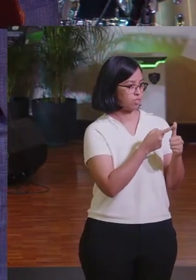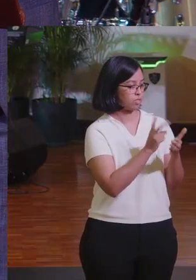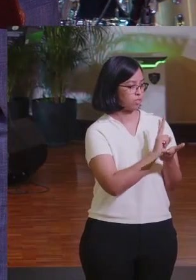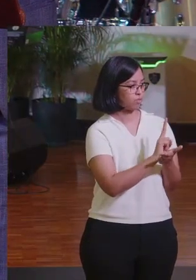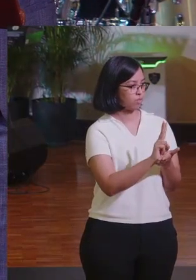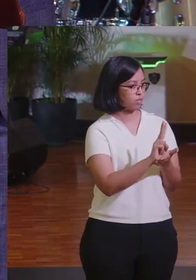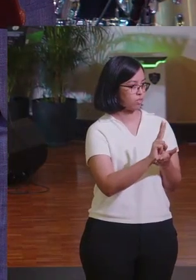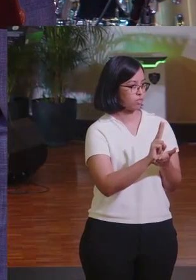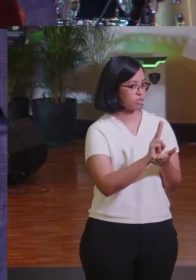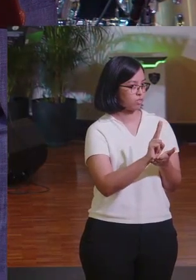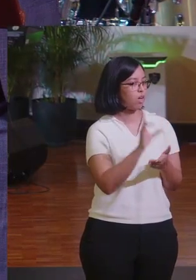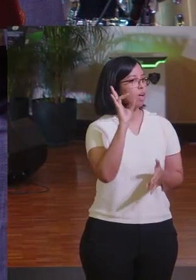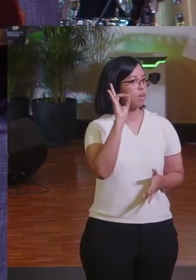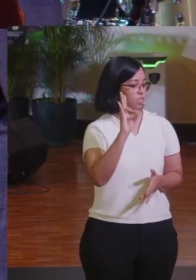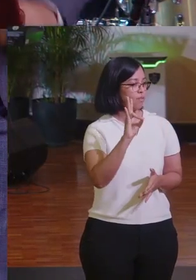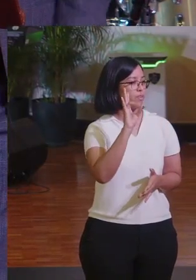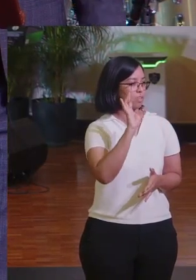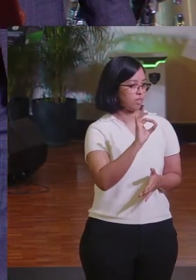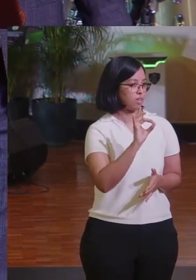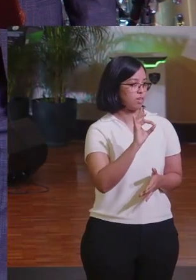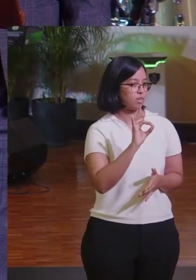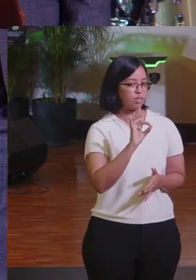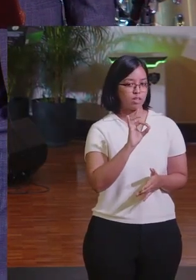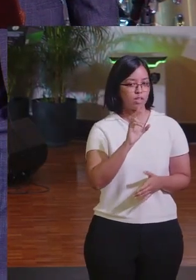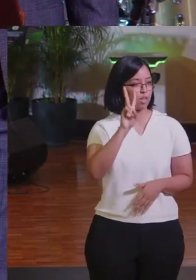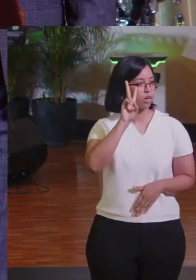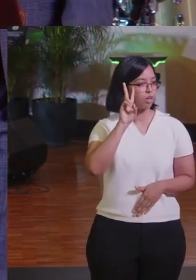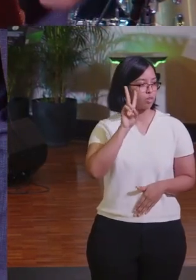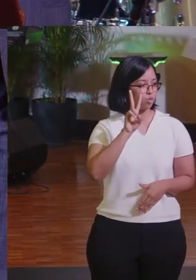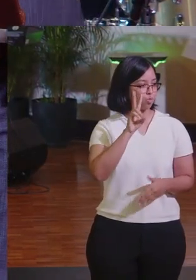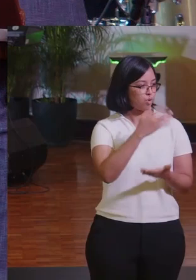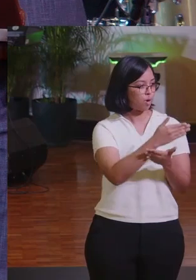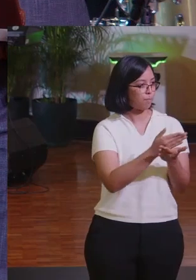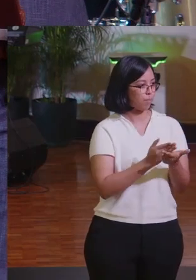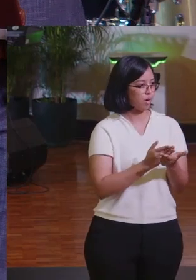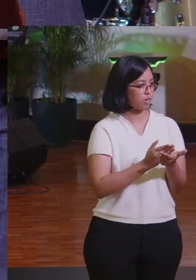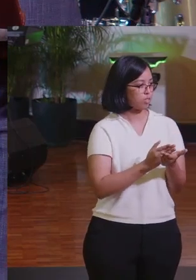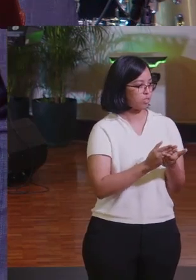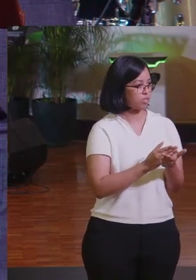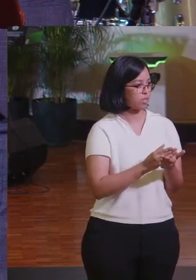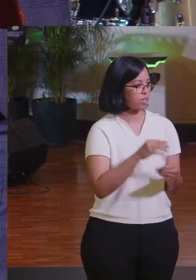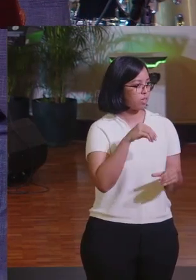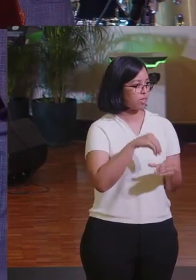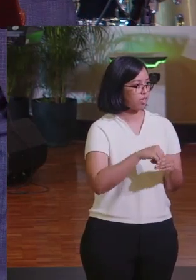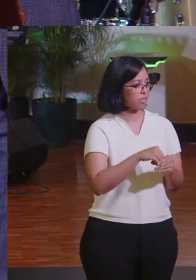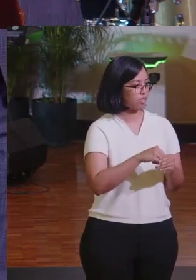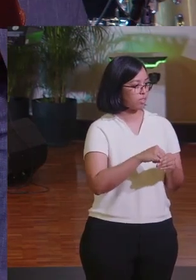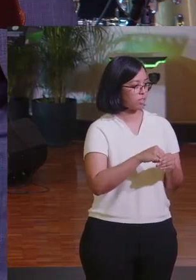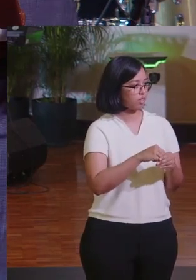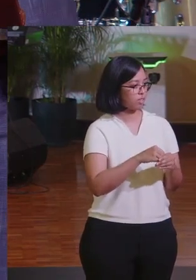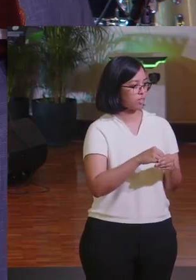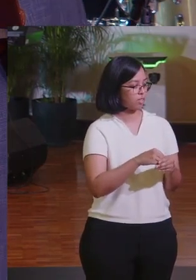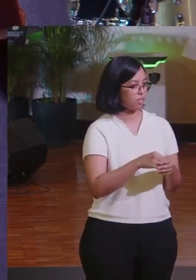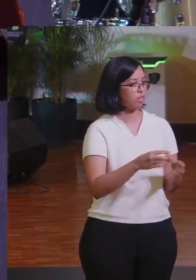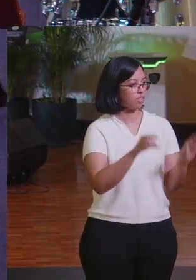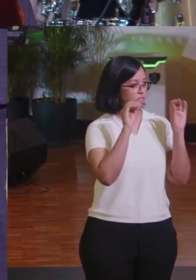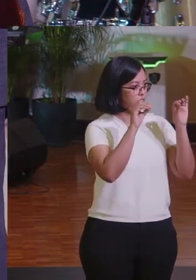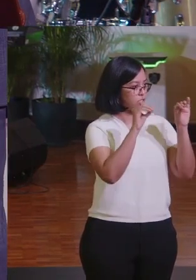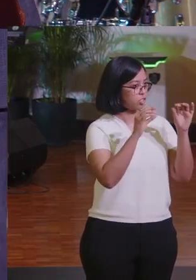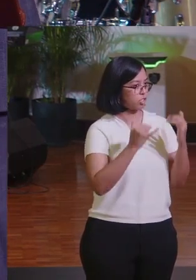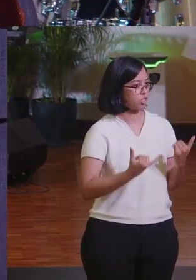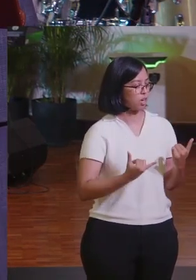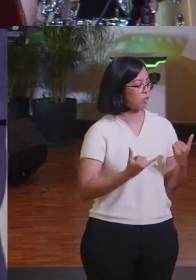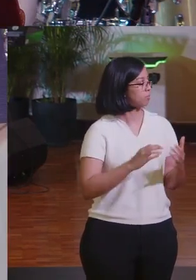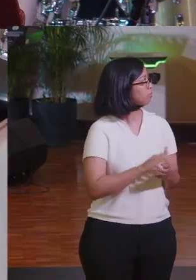verse 7 at 8. May dalawang bahagi po ang ating pag-aaral ngayon. Ang dalawang bahagi ay hinati lang po natin sa verse 7